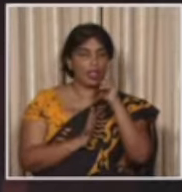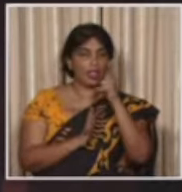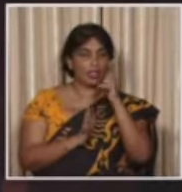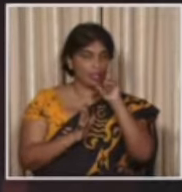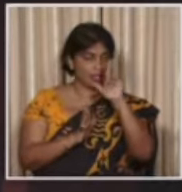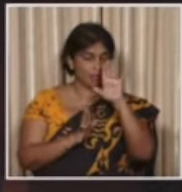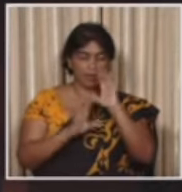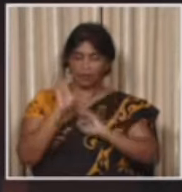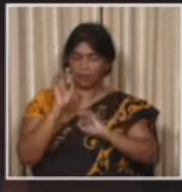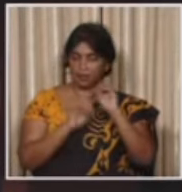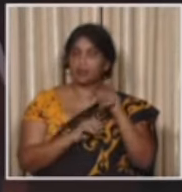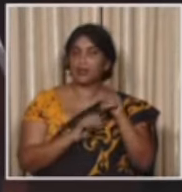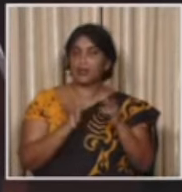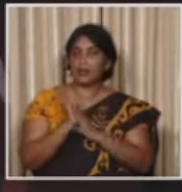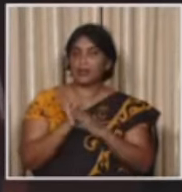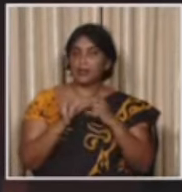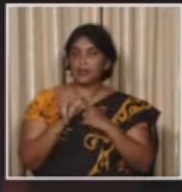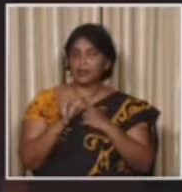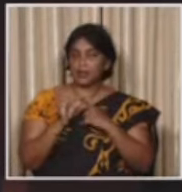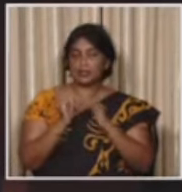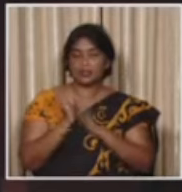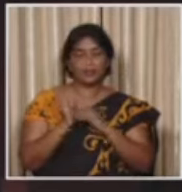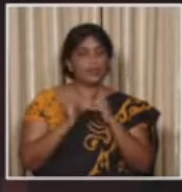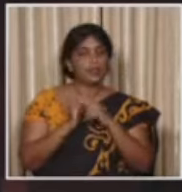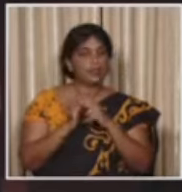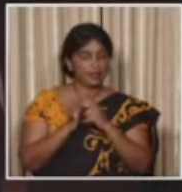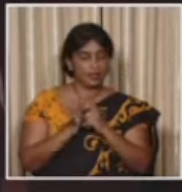75% MSMEs.